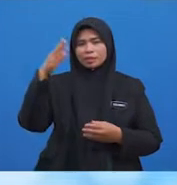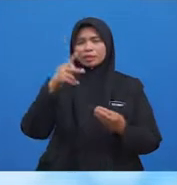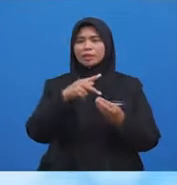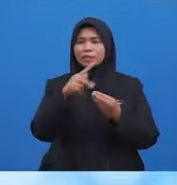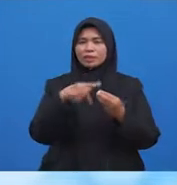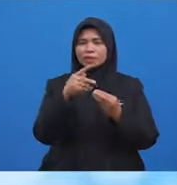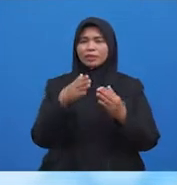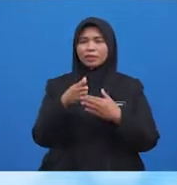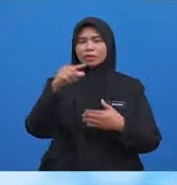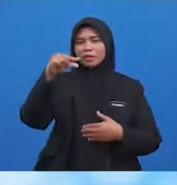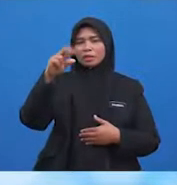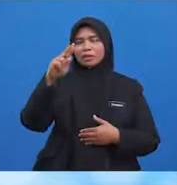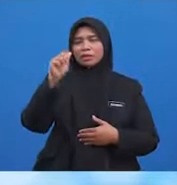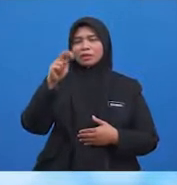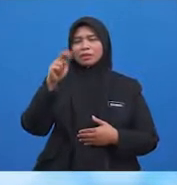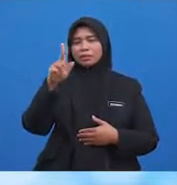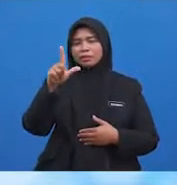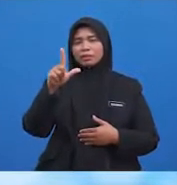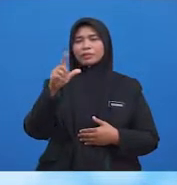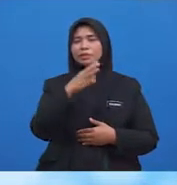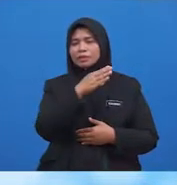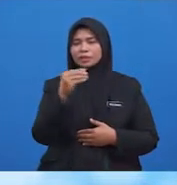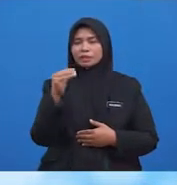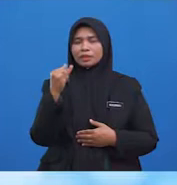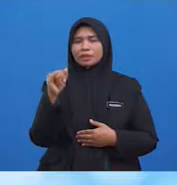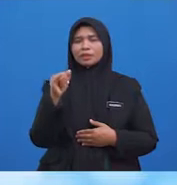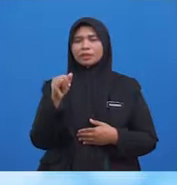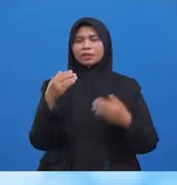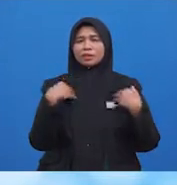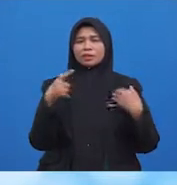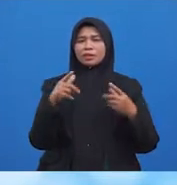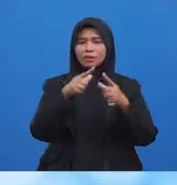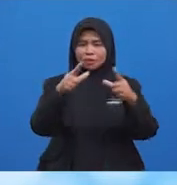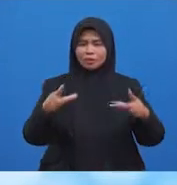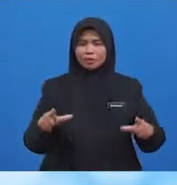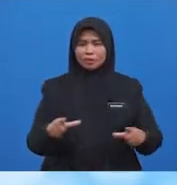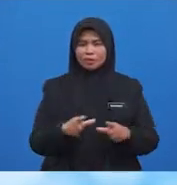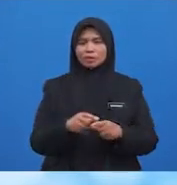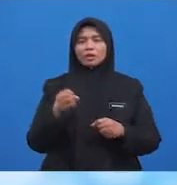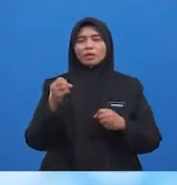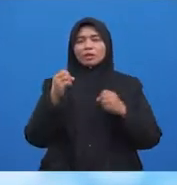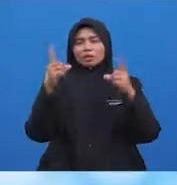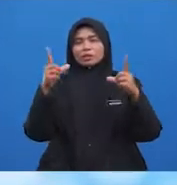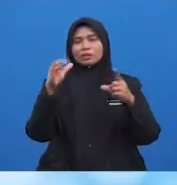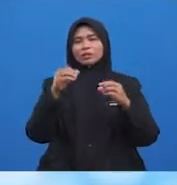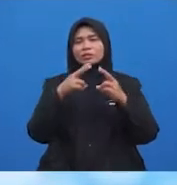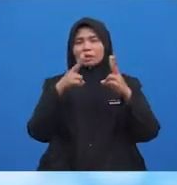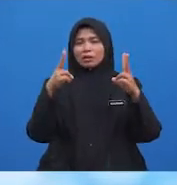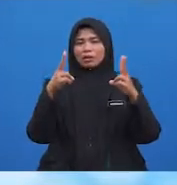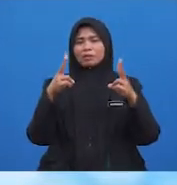oleh gunung dan ia bulu pekan lokasi letusannya sangat besar